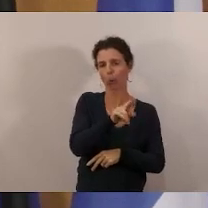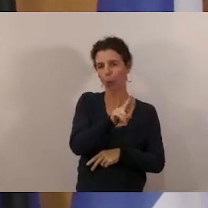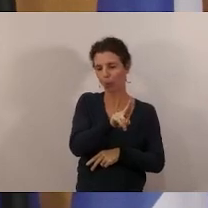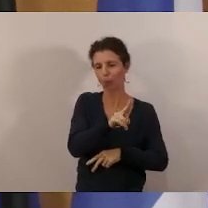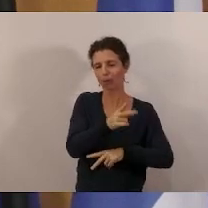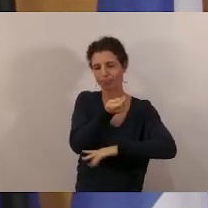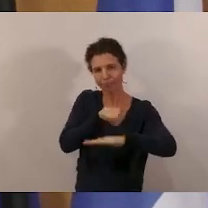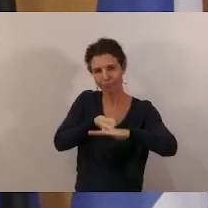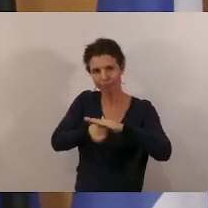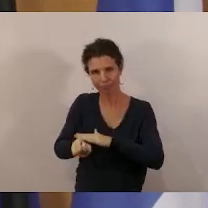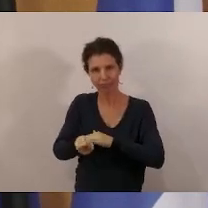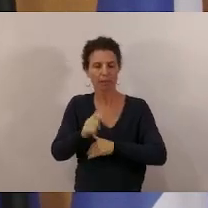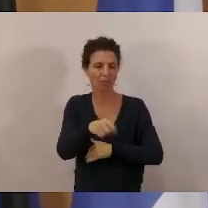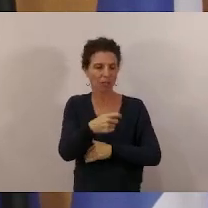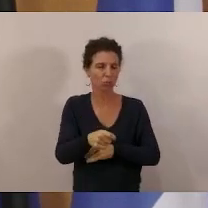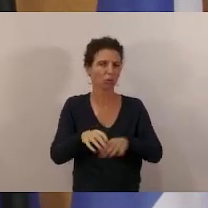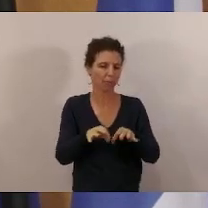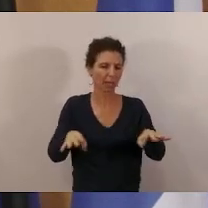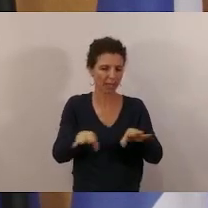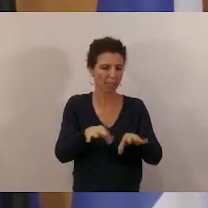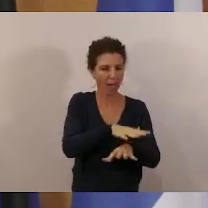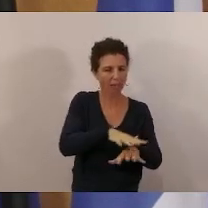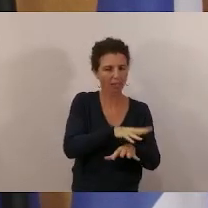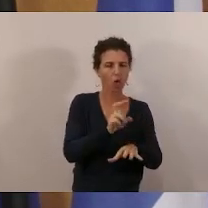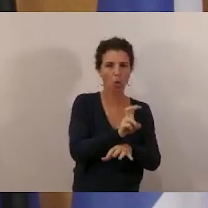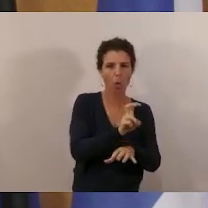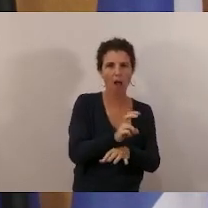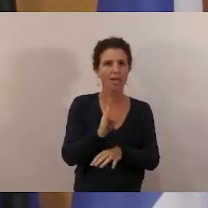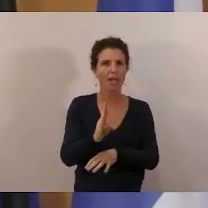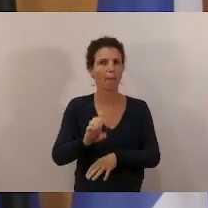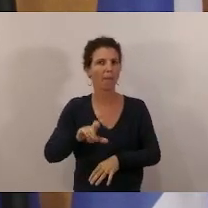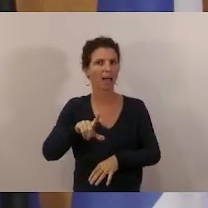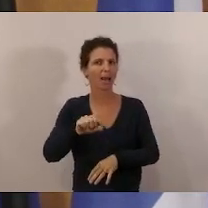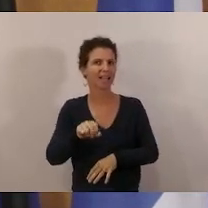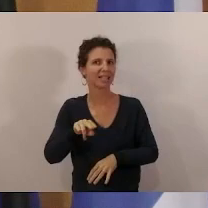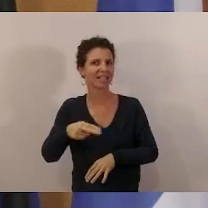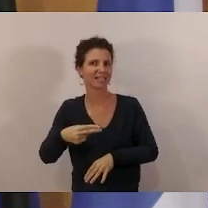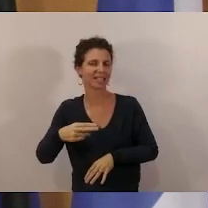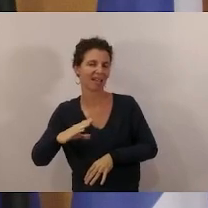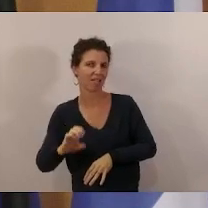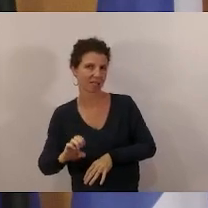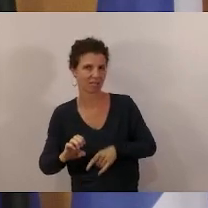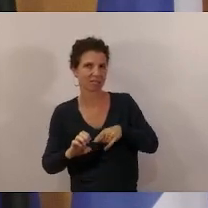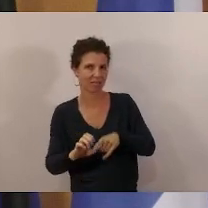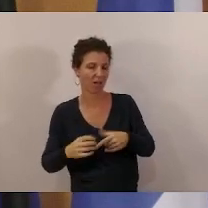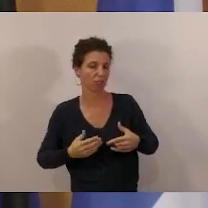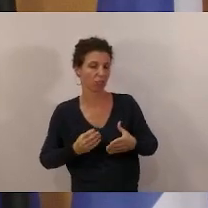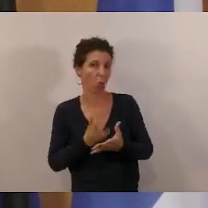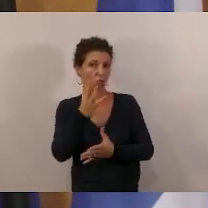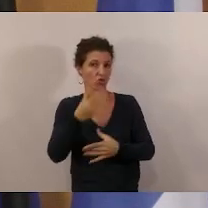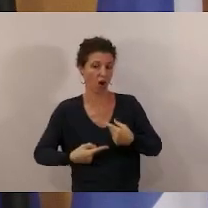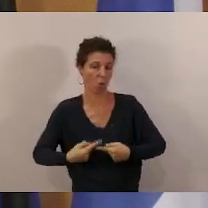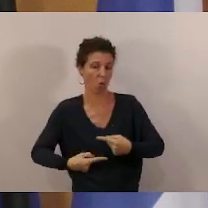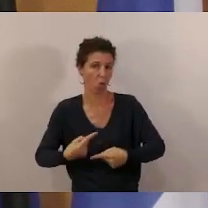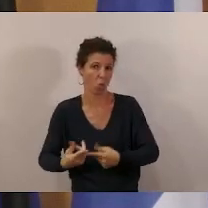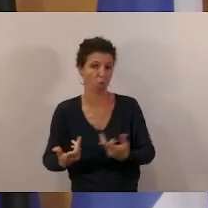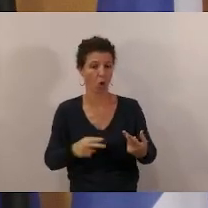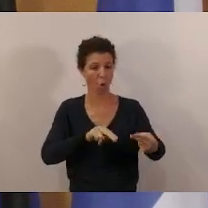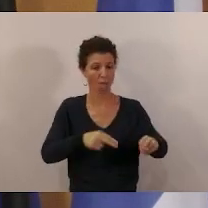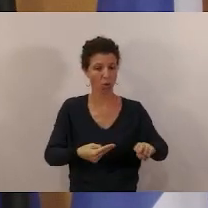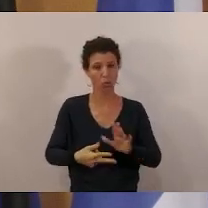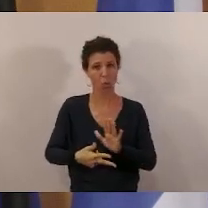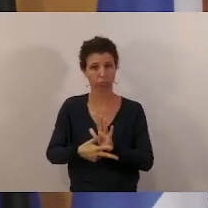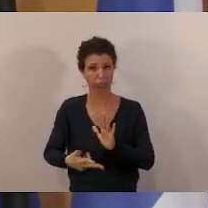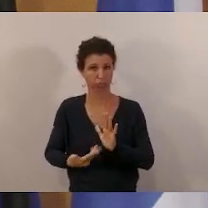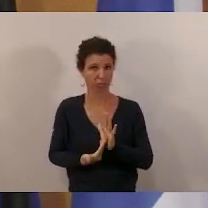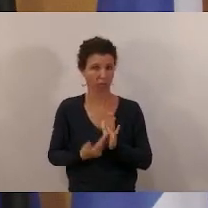certains projets en cours. Et donc, c'est tout simplement l'approbation de cette convention. Je passe au vote